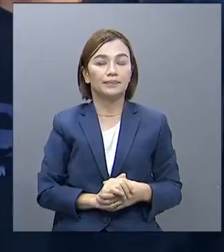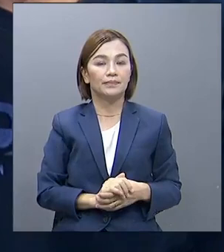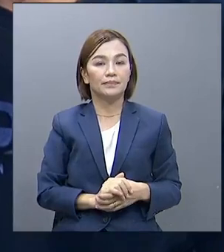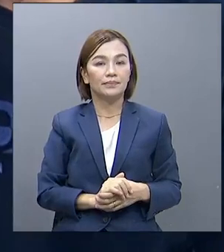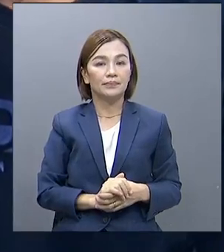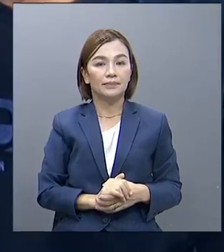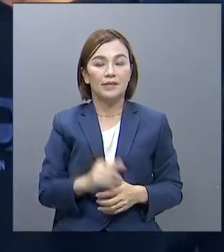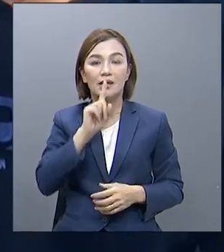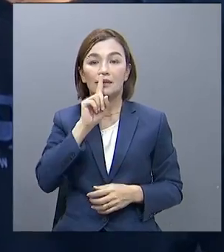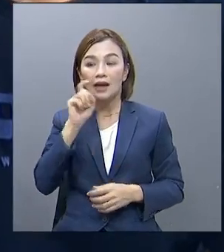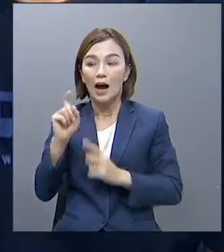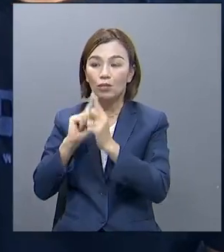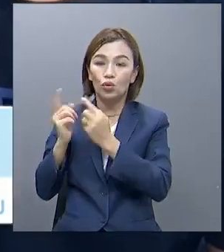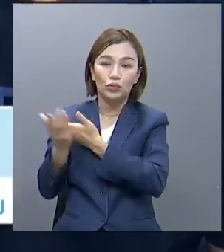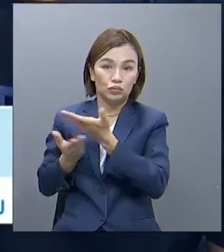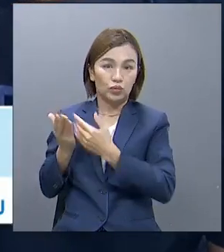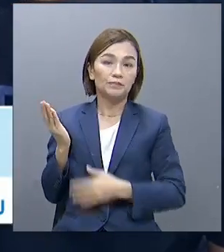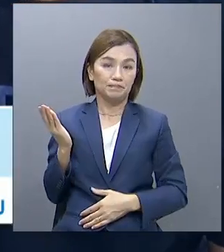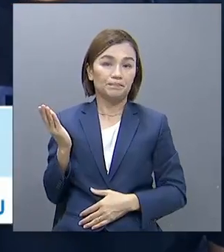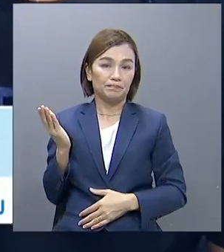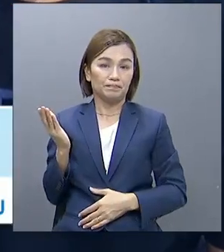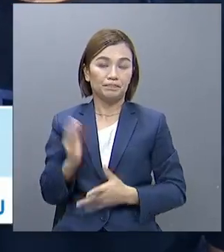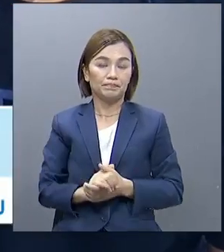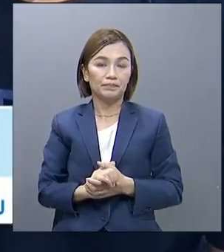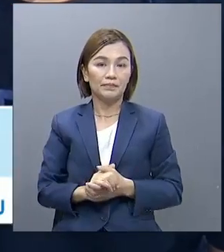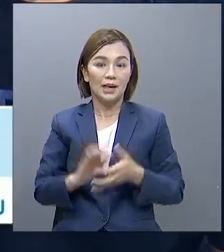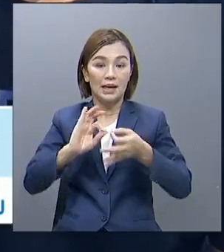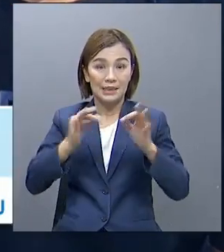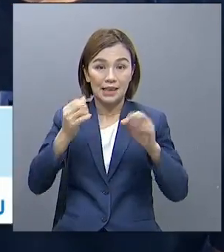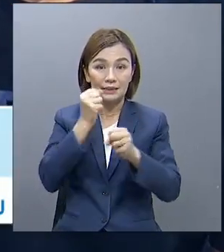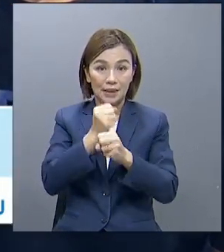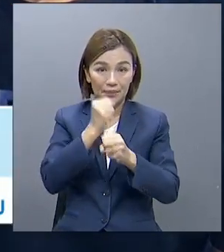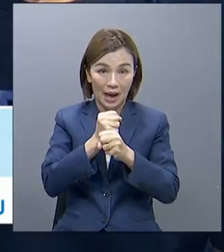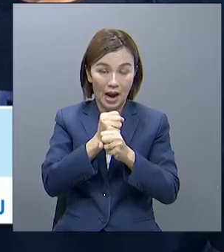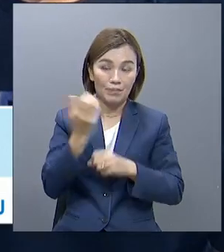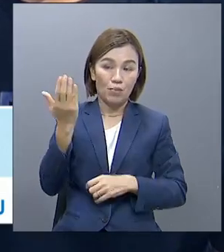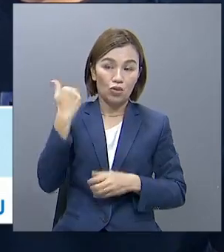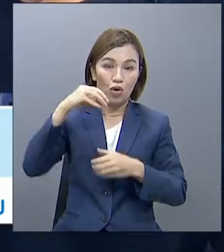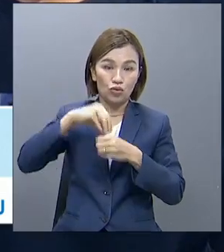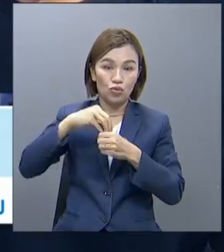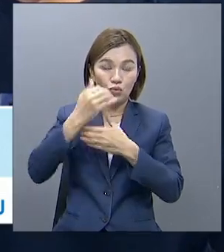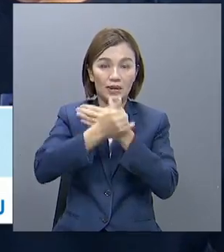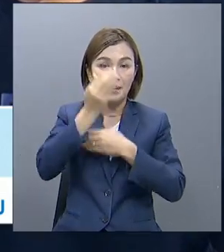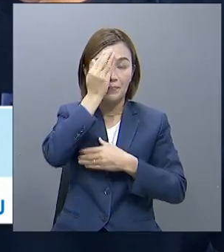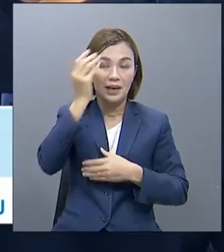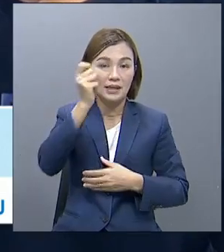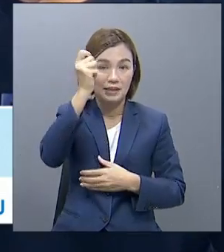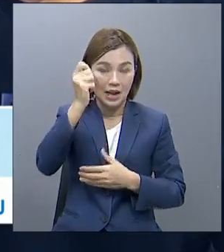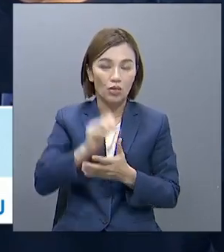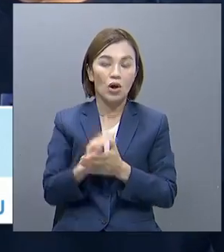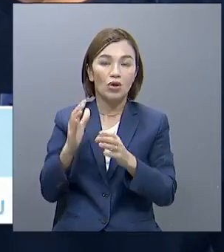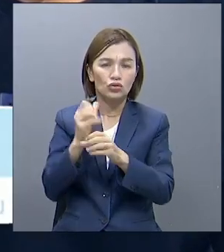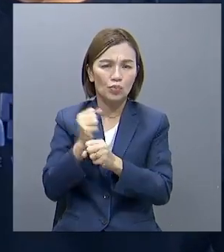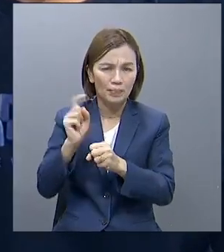จากการสอบถามคุณโชคชัยเนี่ยนะครับในเรื่องของการทำงานที่เคยทำงานในจ้างก็ได้ความว่าตอนนี้